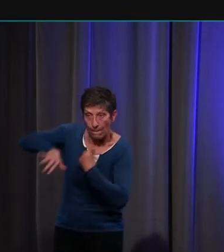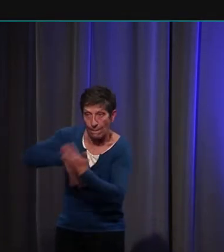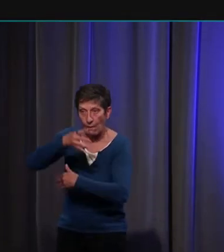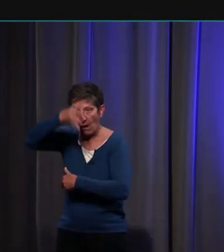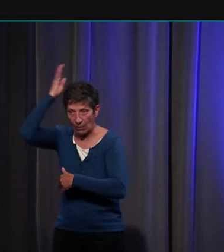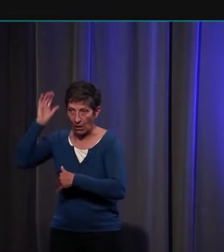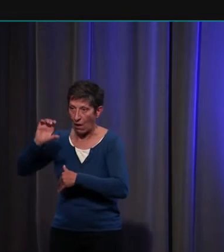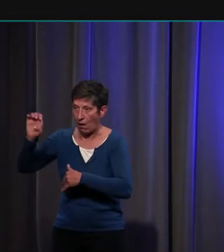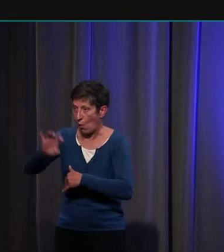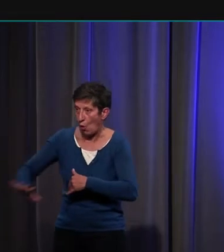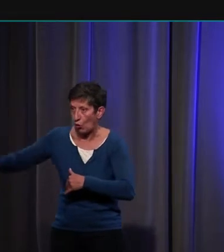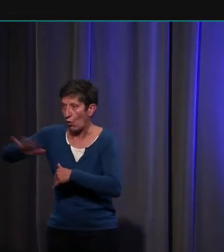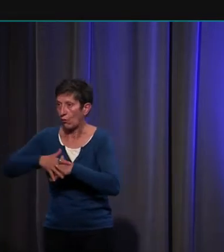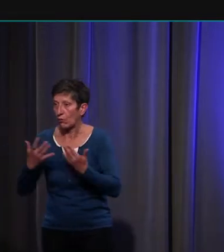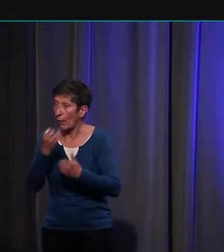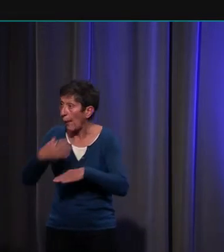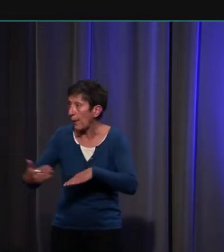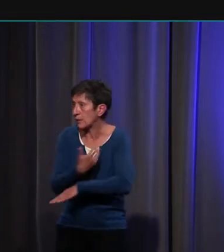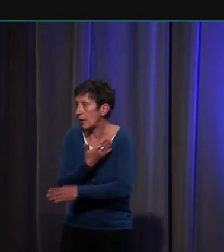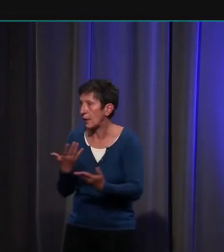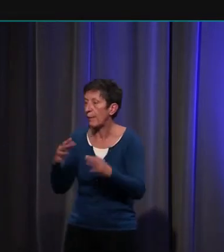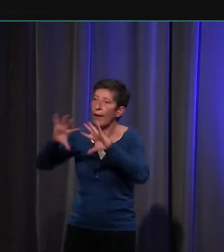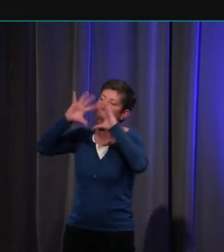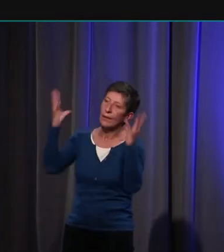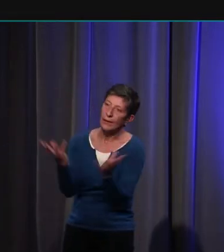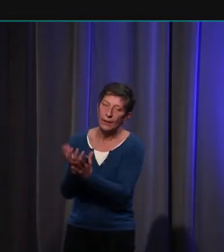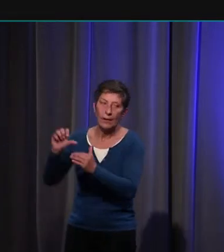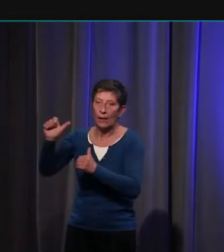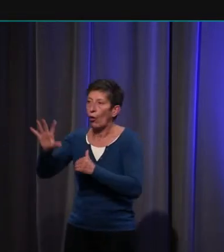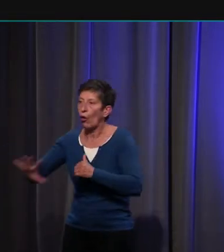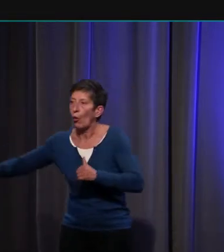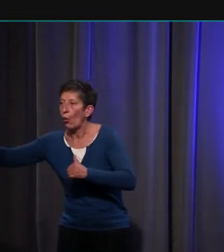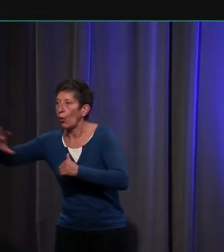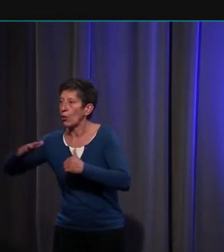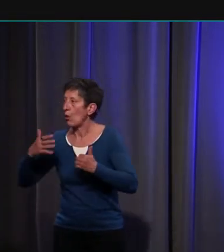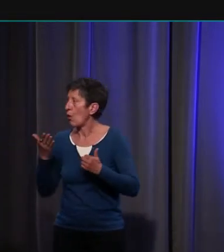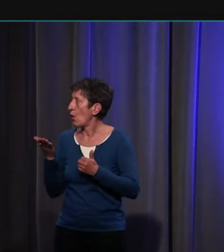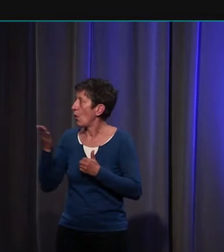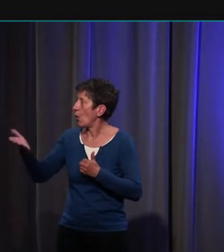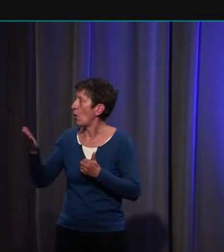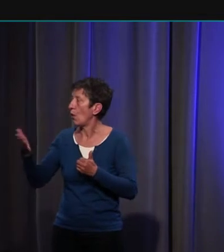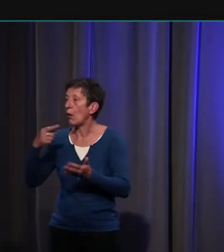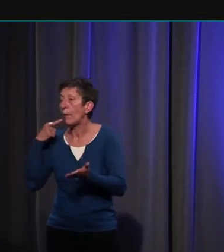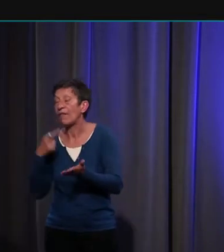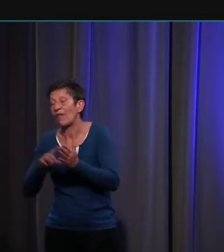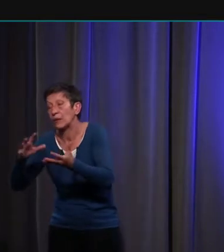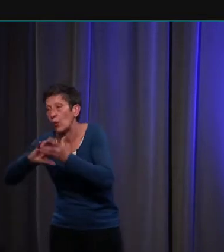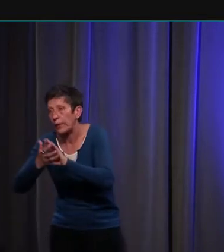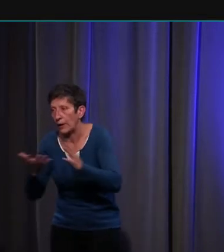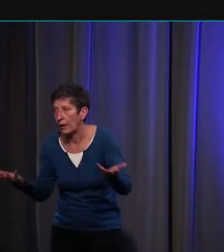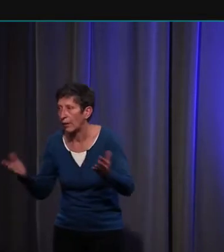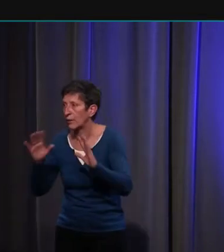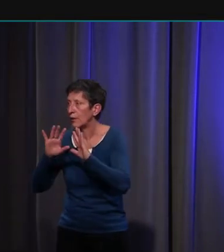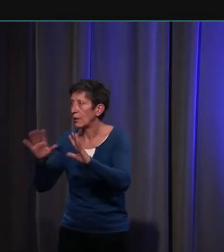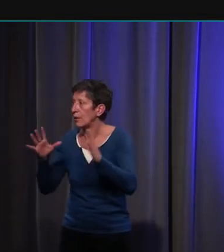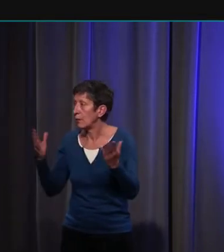mais en gros les orientaux et sans doute préféré t-il c'est compliqué parce que on n'a